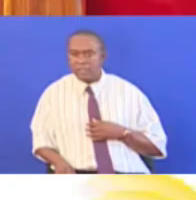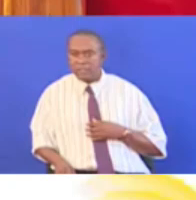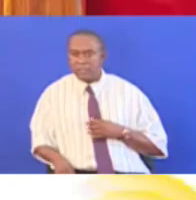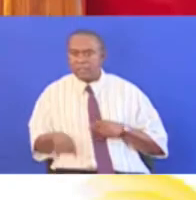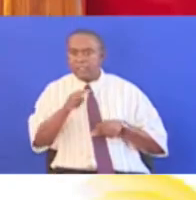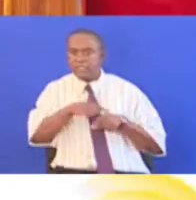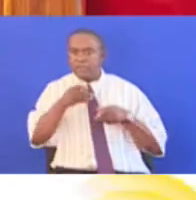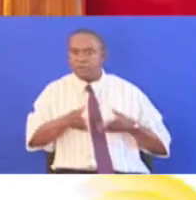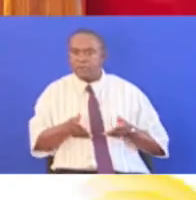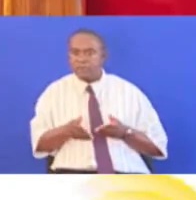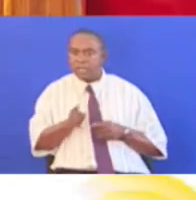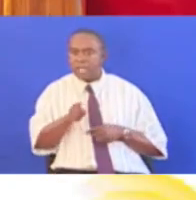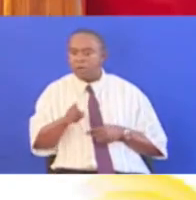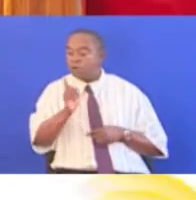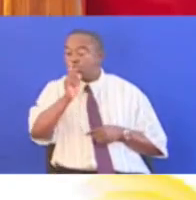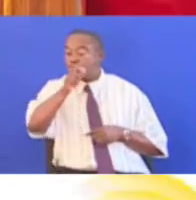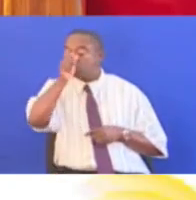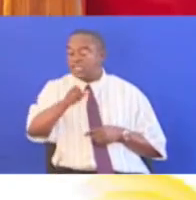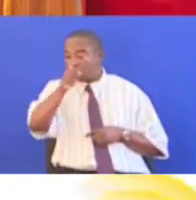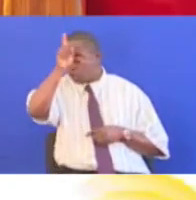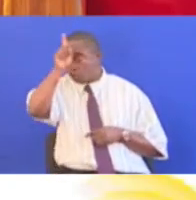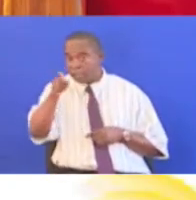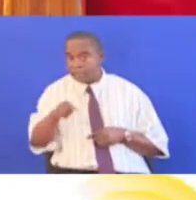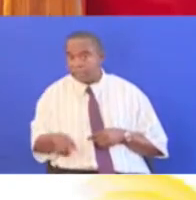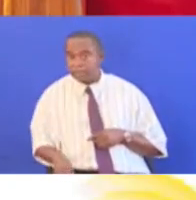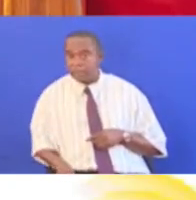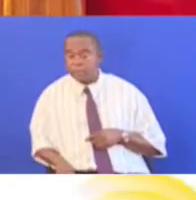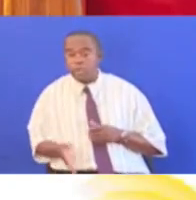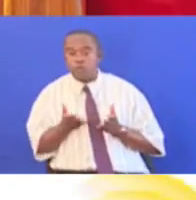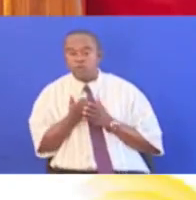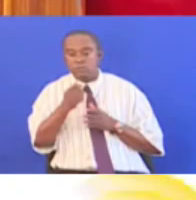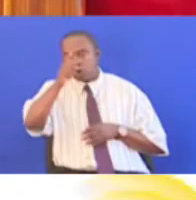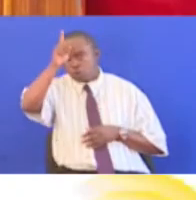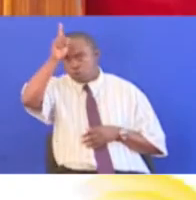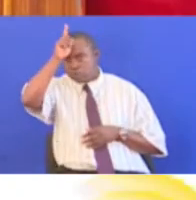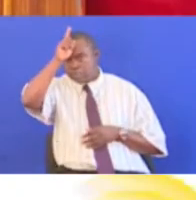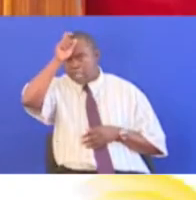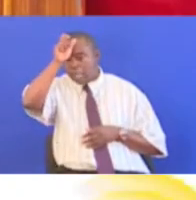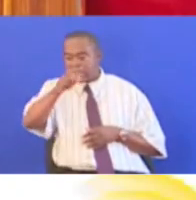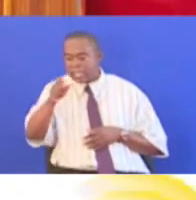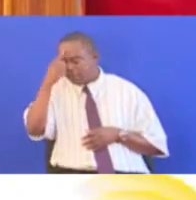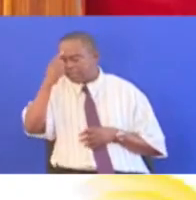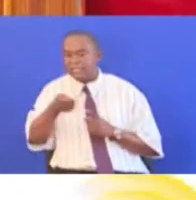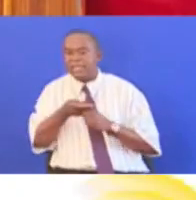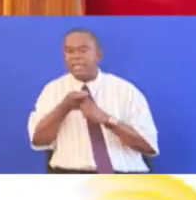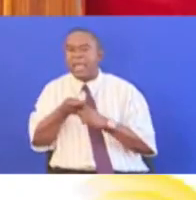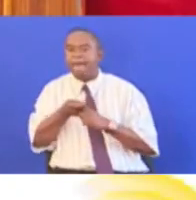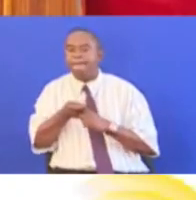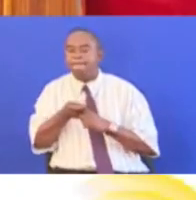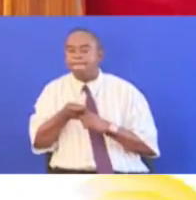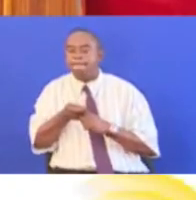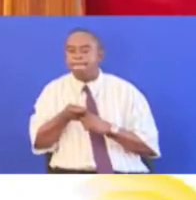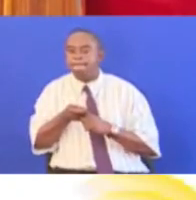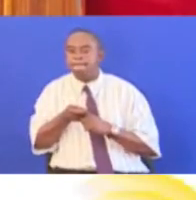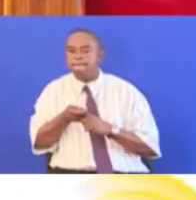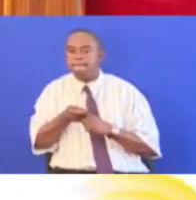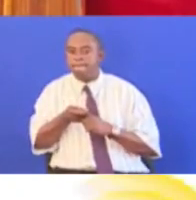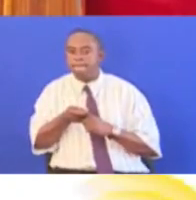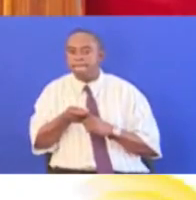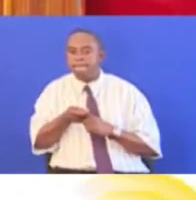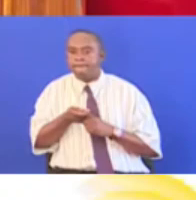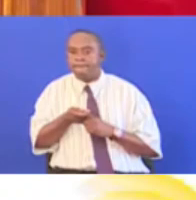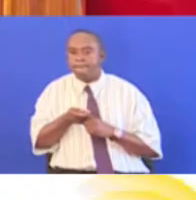walipozaliwa wao hawakuwa raia wa nchi hiyo, kwa sababu kwa Wajerumani uraia ni damu, aina yao ya uraia ni jus